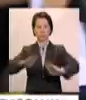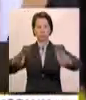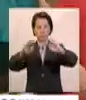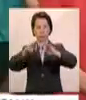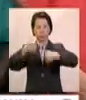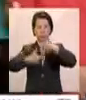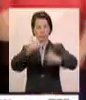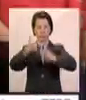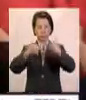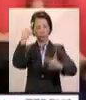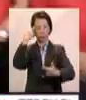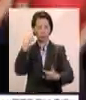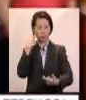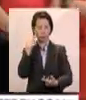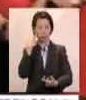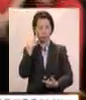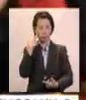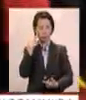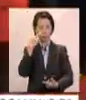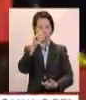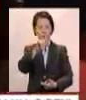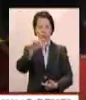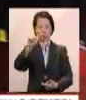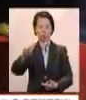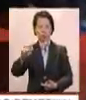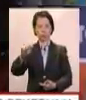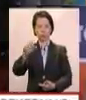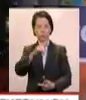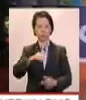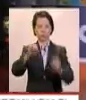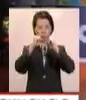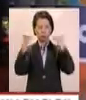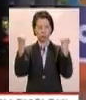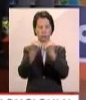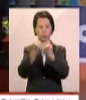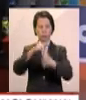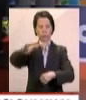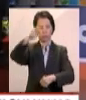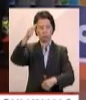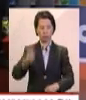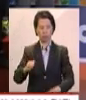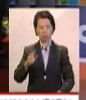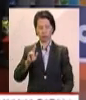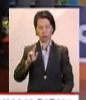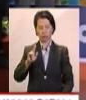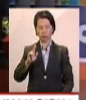Liga Badminton Remaja Kebangsaan Air Asia BAM di Stadium Juara Bukit Kiara.